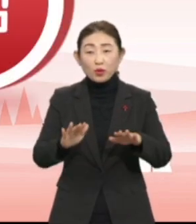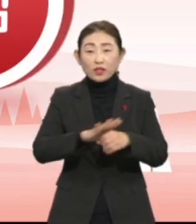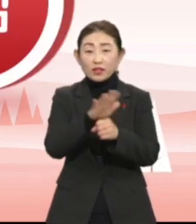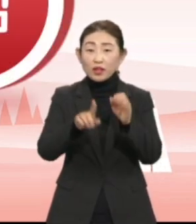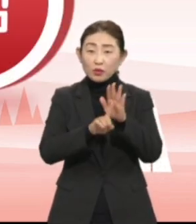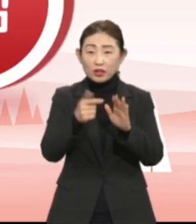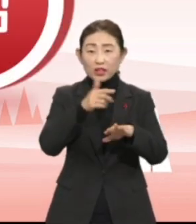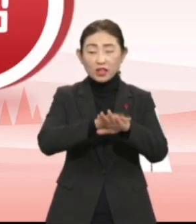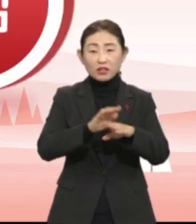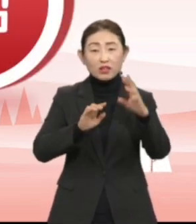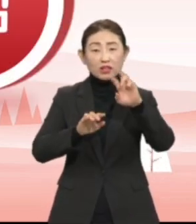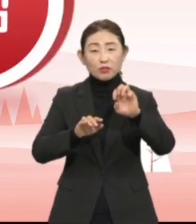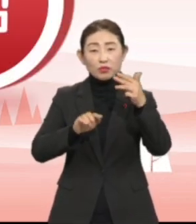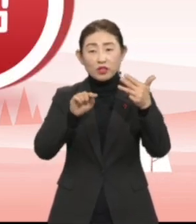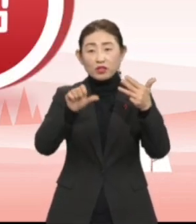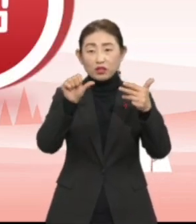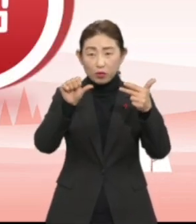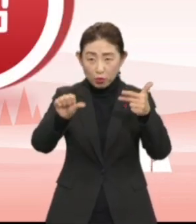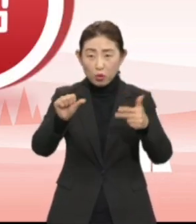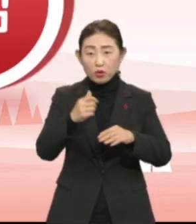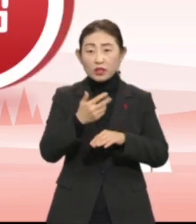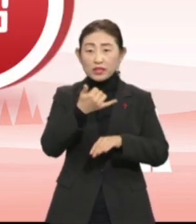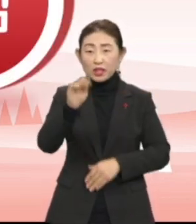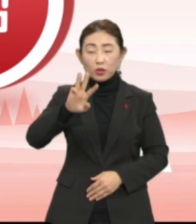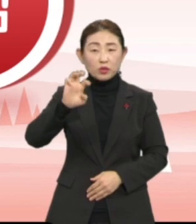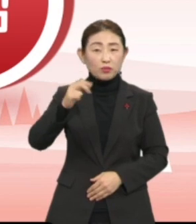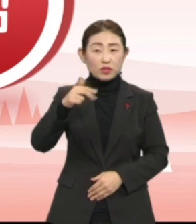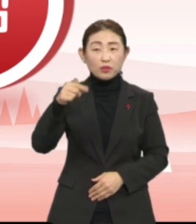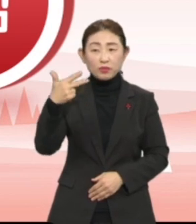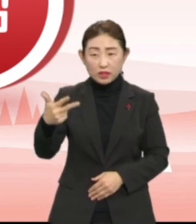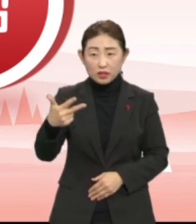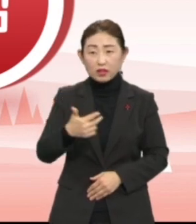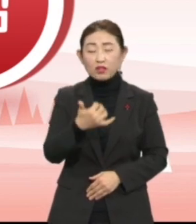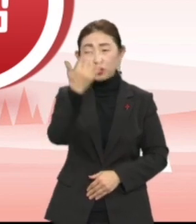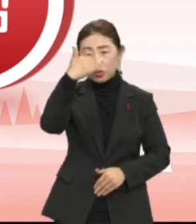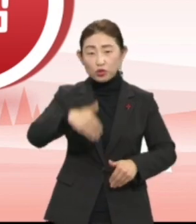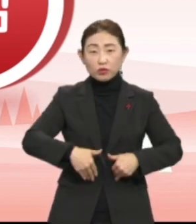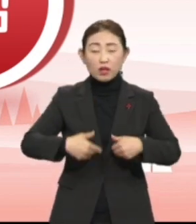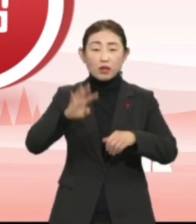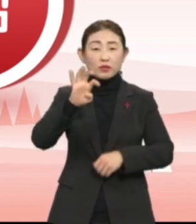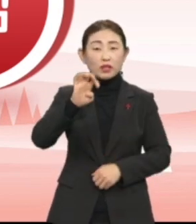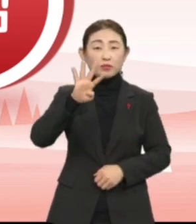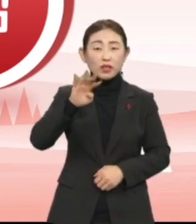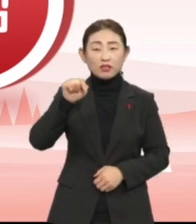사랑의 온도는 대전 37.5도, 세종 37.7도,